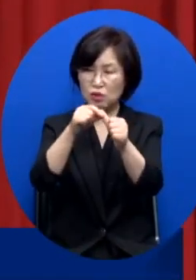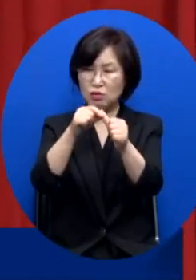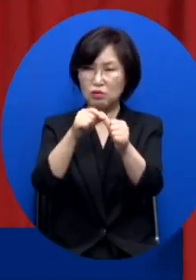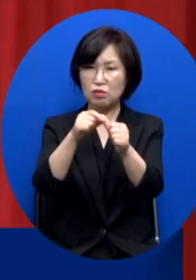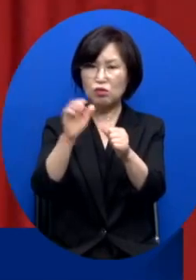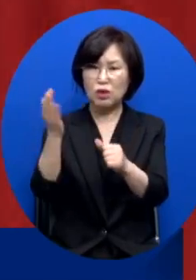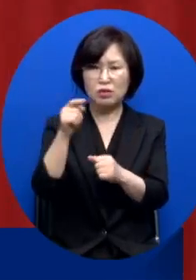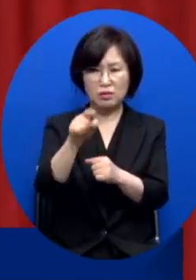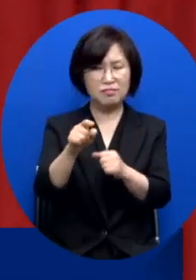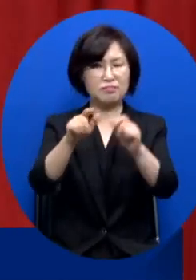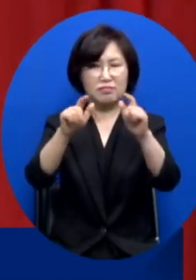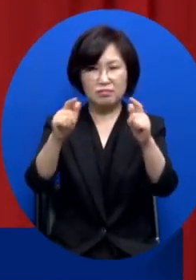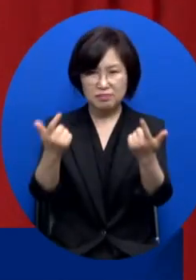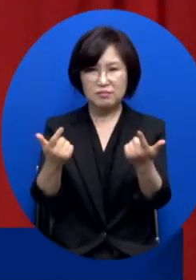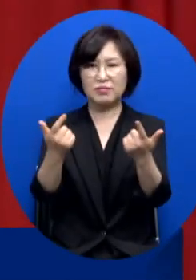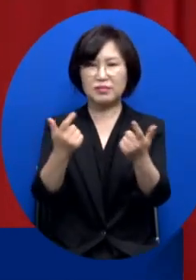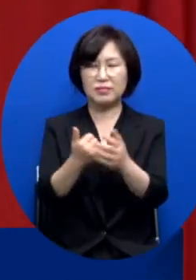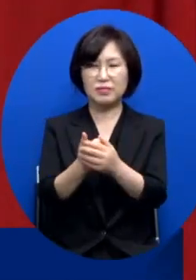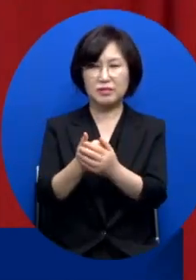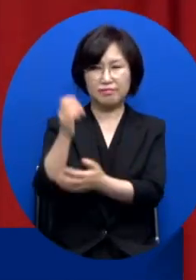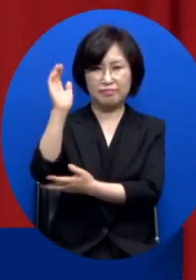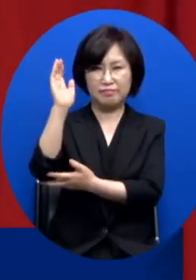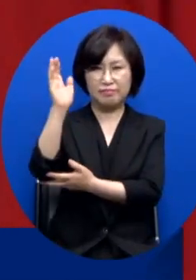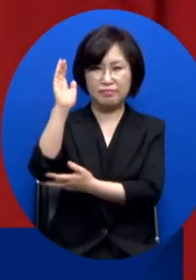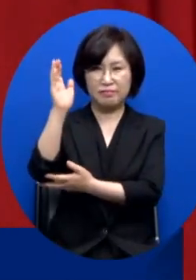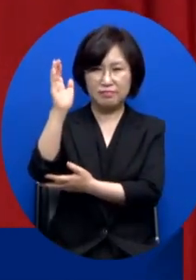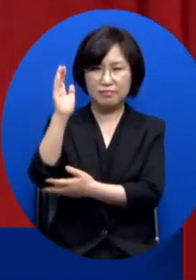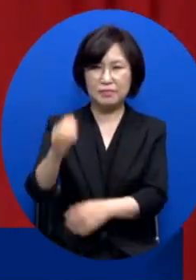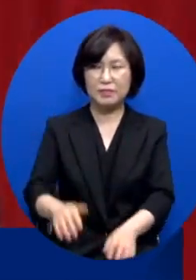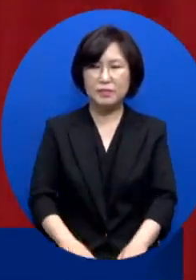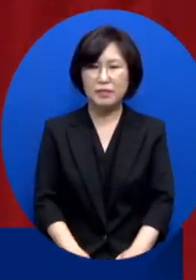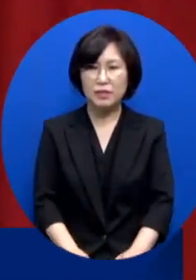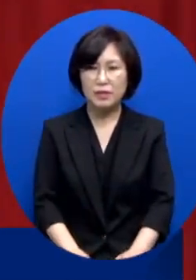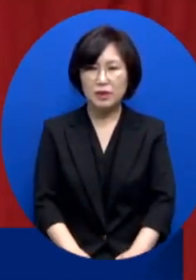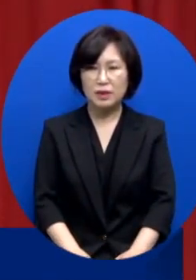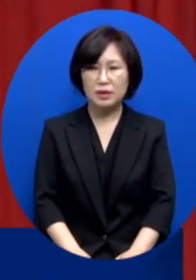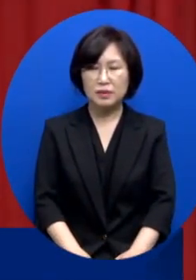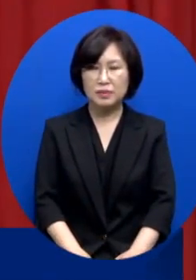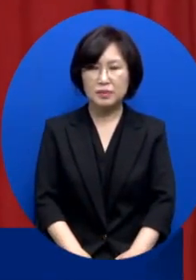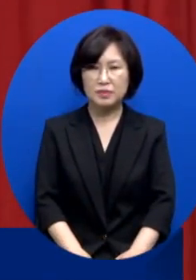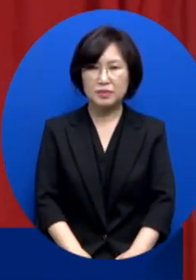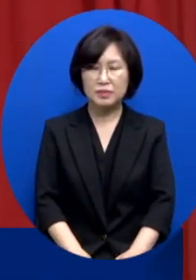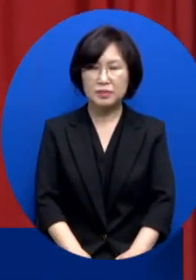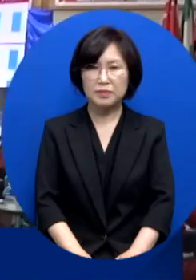Hindi lahat ng Christian, hindi lahat ng claiming Christian are saved.